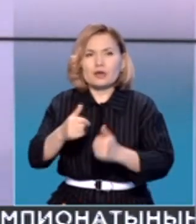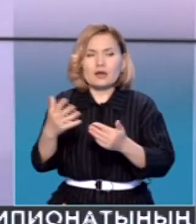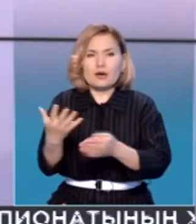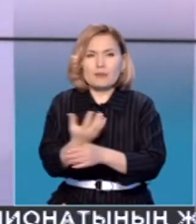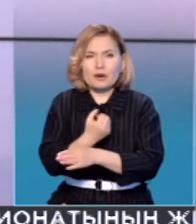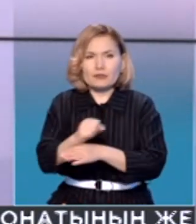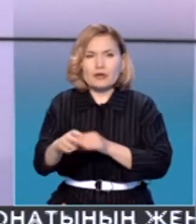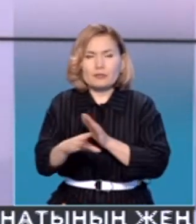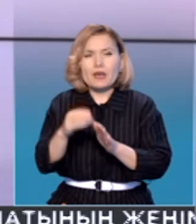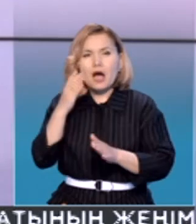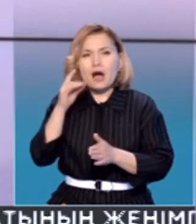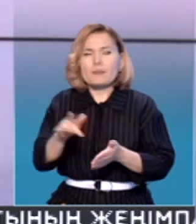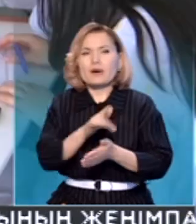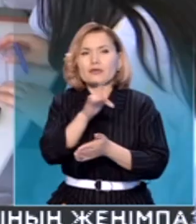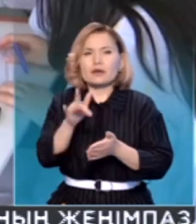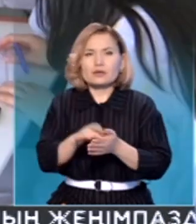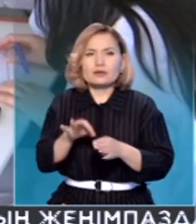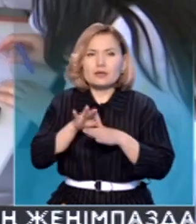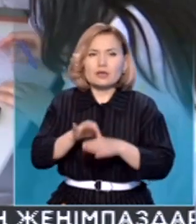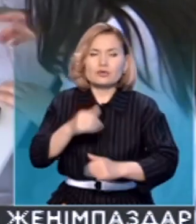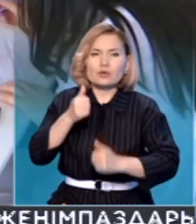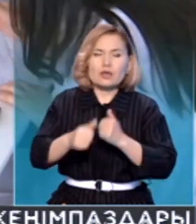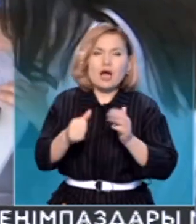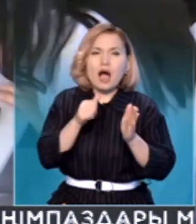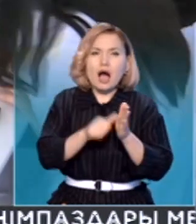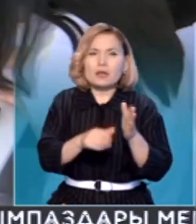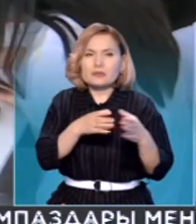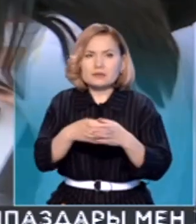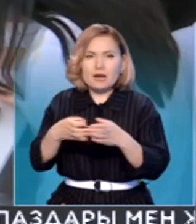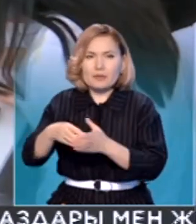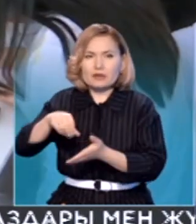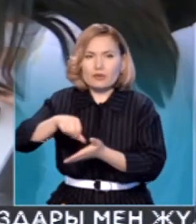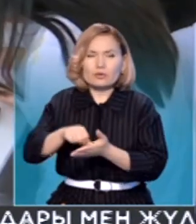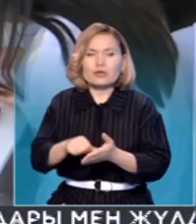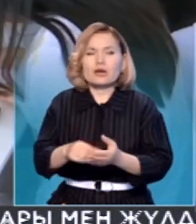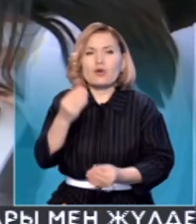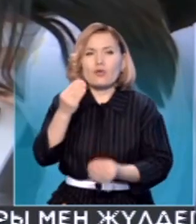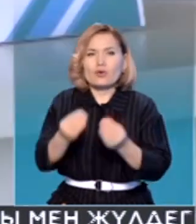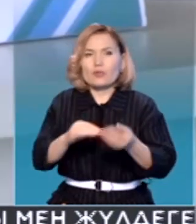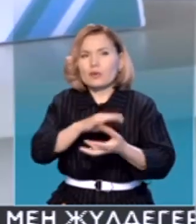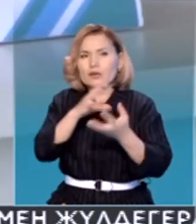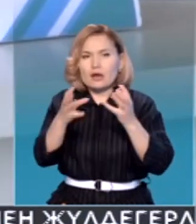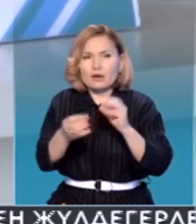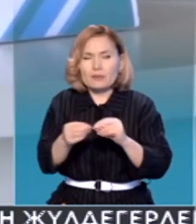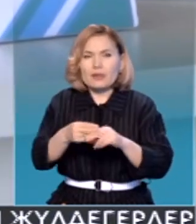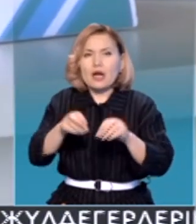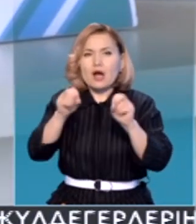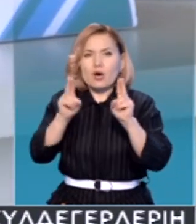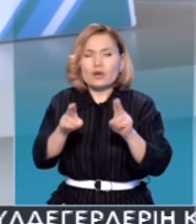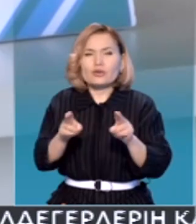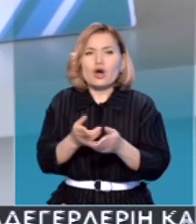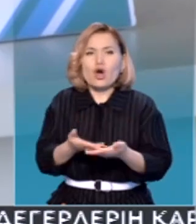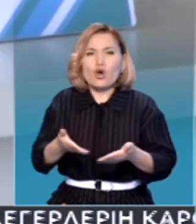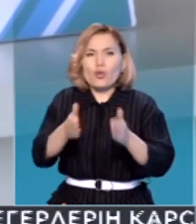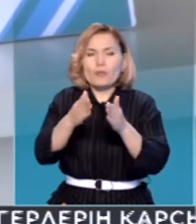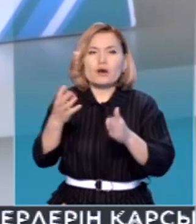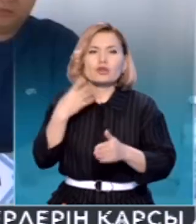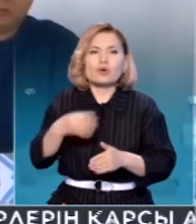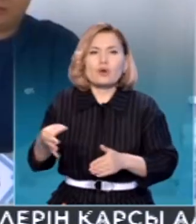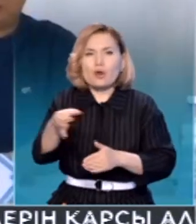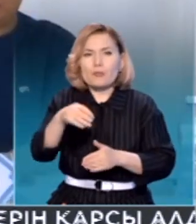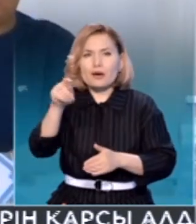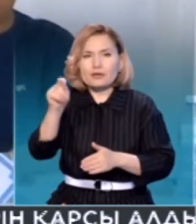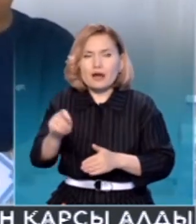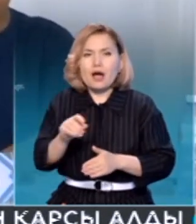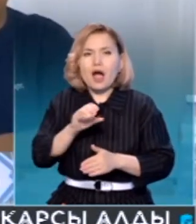жеңімпаздары анықталды. Алматы қаласында өткен турнирге 60 команда қатысты. Ойындардың қорытындысы бойынша арнайы кубокты Қызылорда облысынан